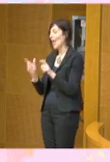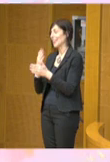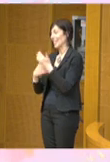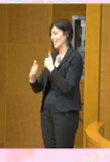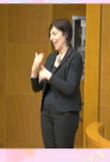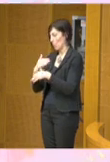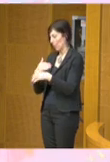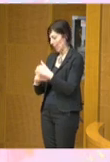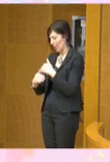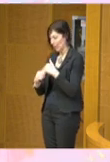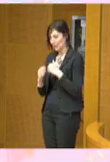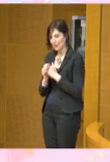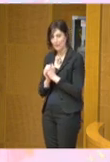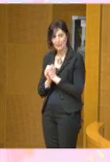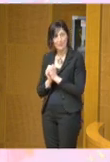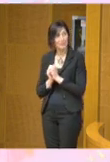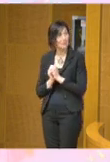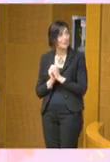disabilità.